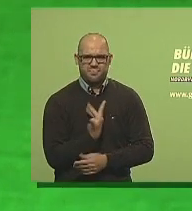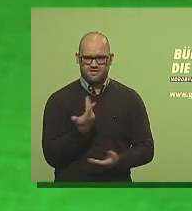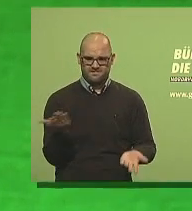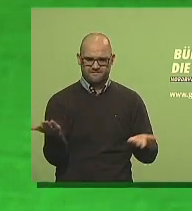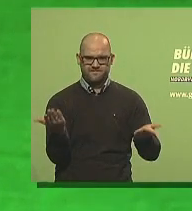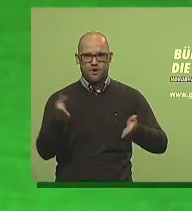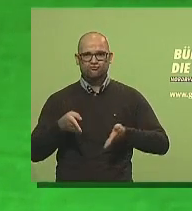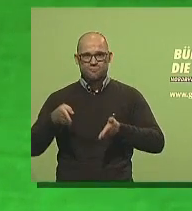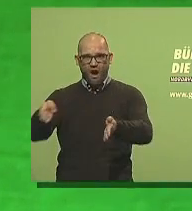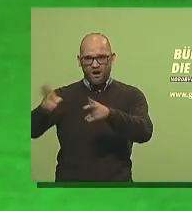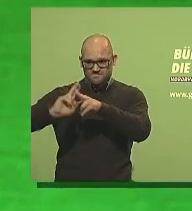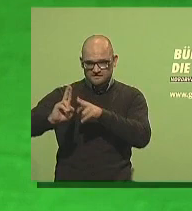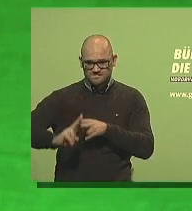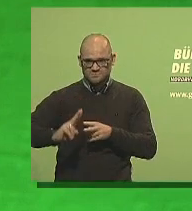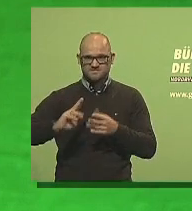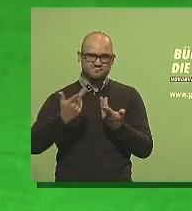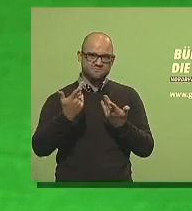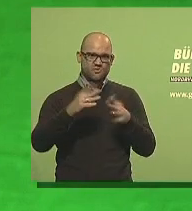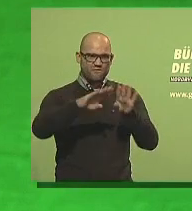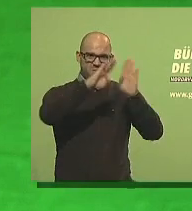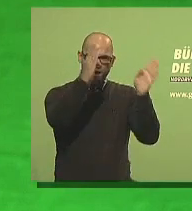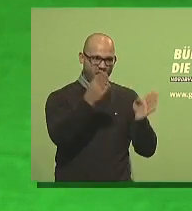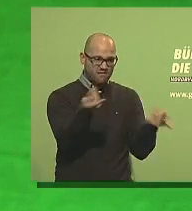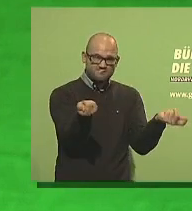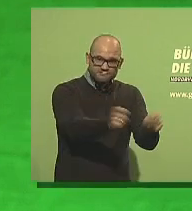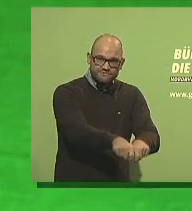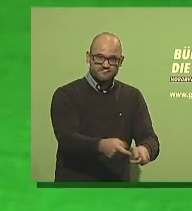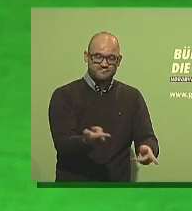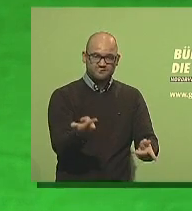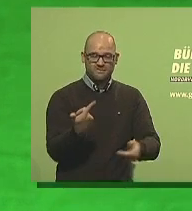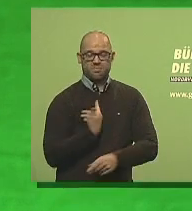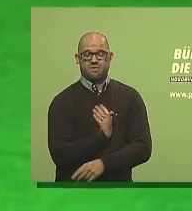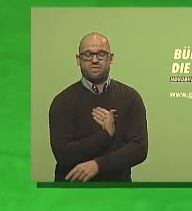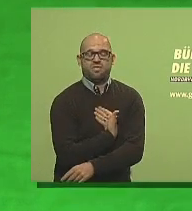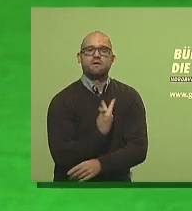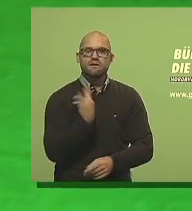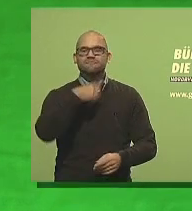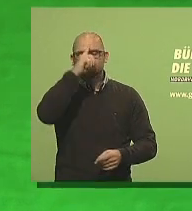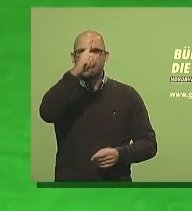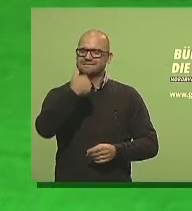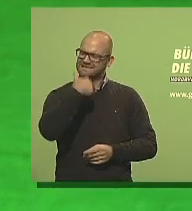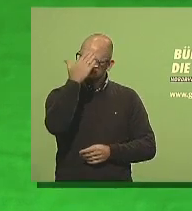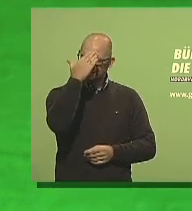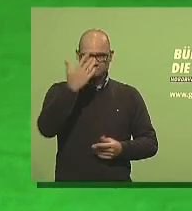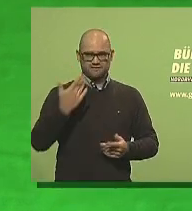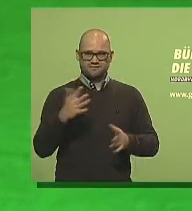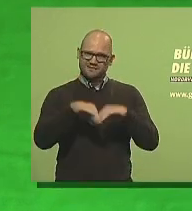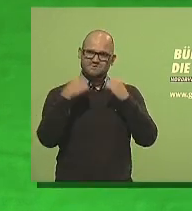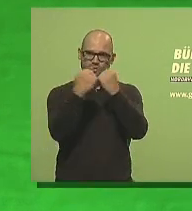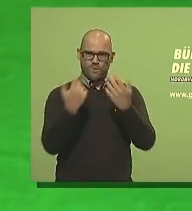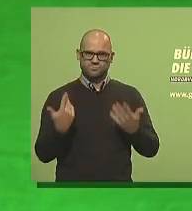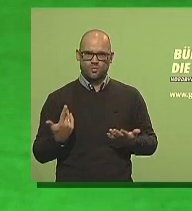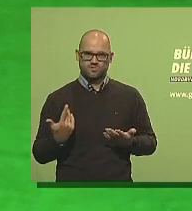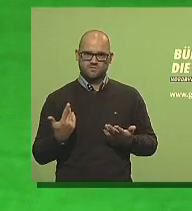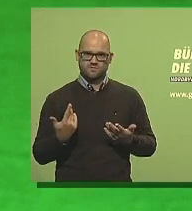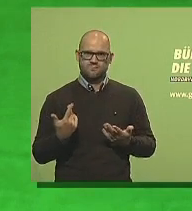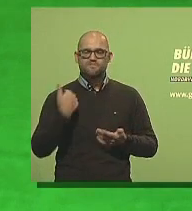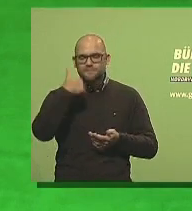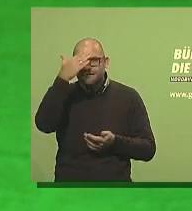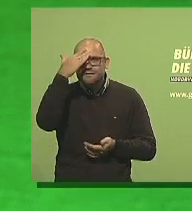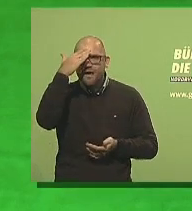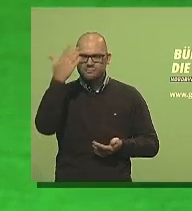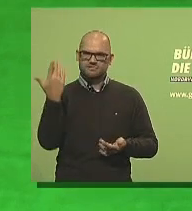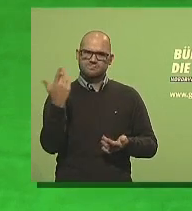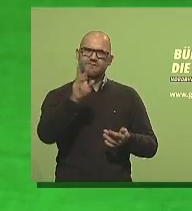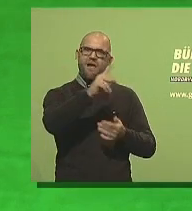entscheiden muss, weil wir wissen, wie es dem Mittelständler geht, der alles getan hat, um Energie zu sparen und jetzt plötzlich deswegen